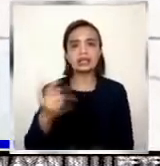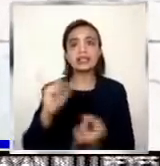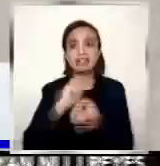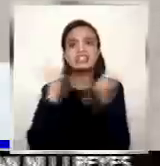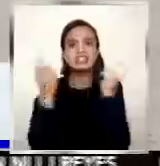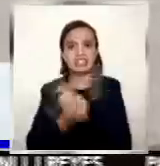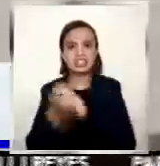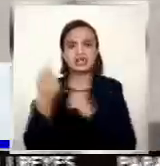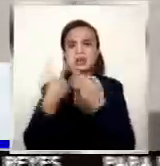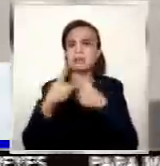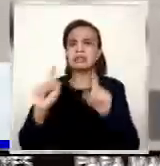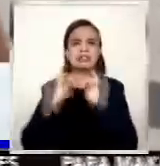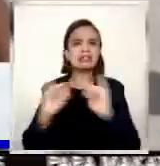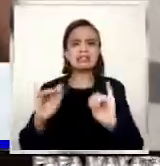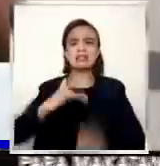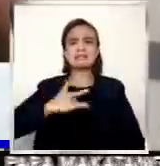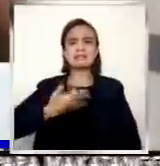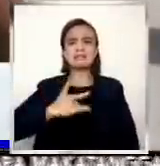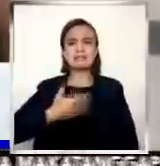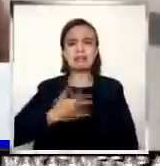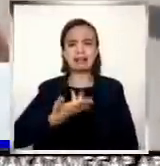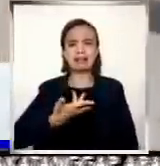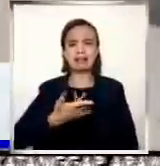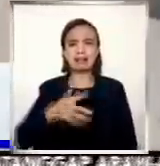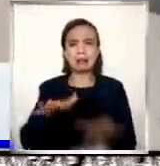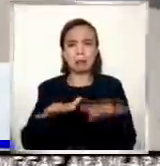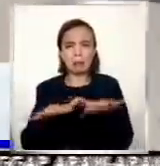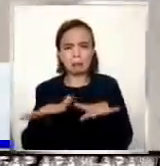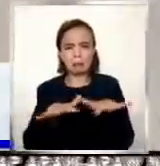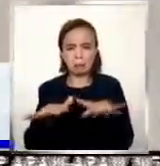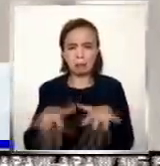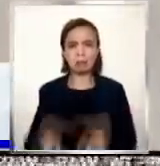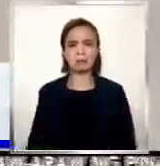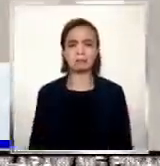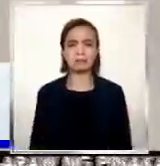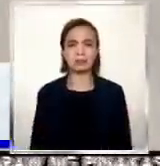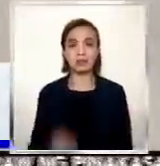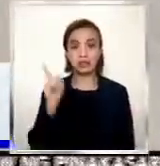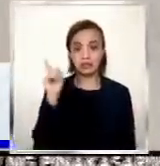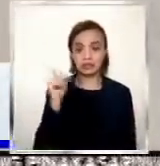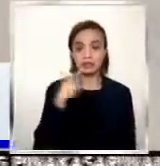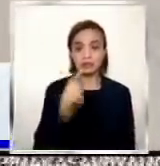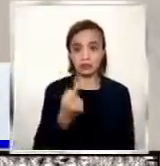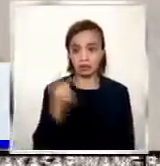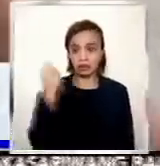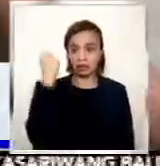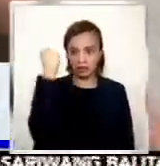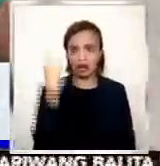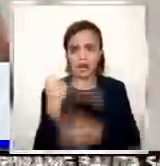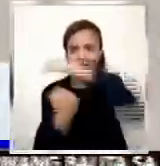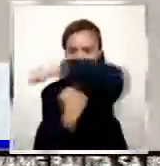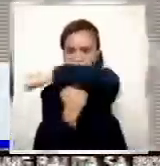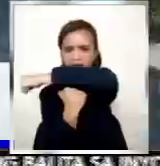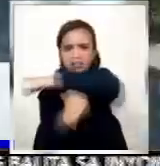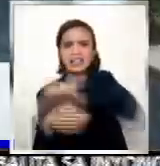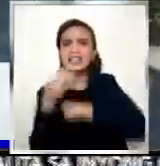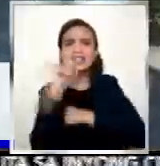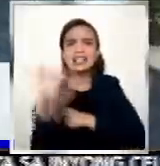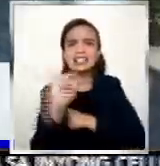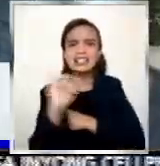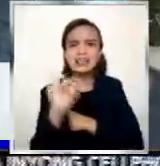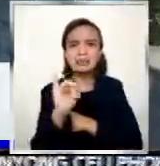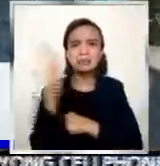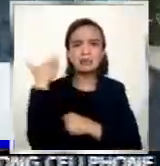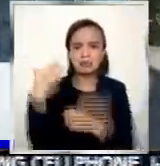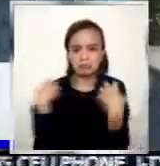pag-uga. Nakapatong na yung ano dyan, yung pinalit na poste. Hindi katulad dati na solid eh. Ayon